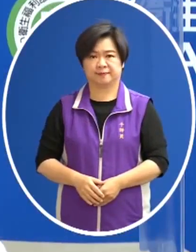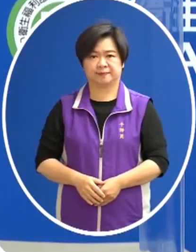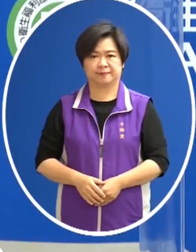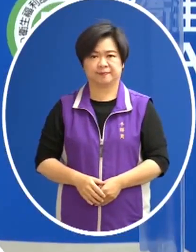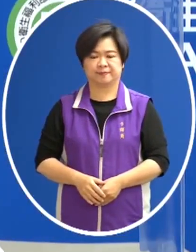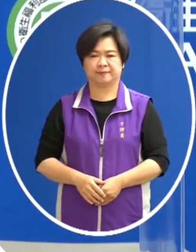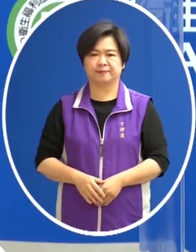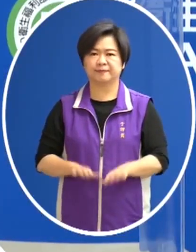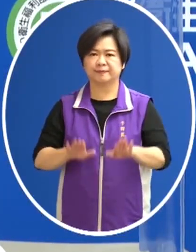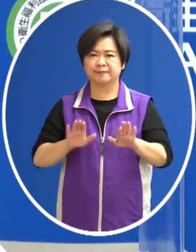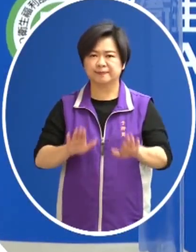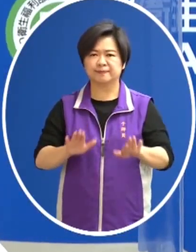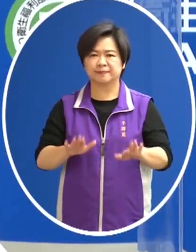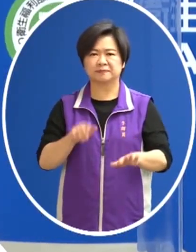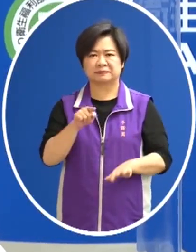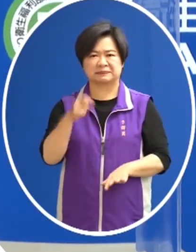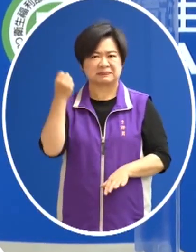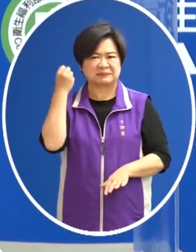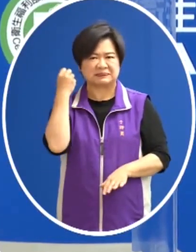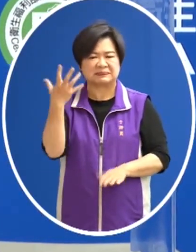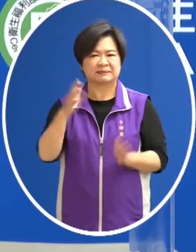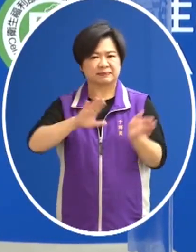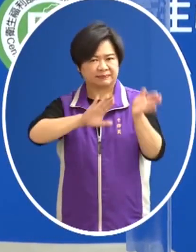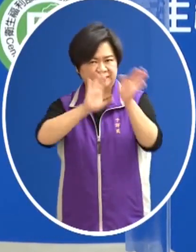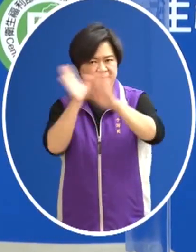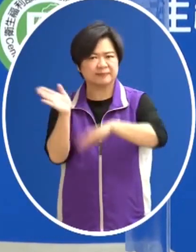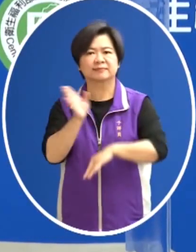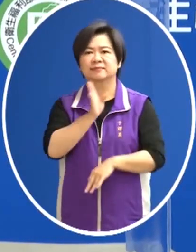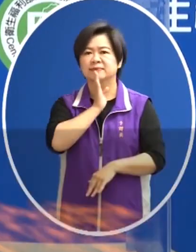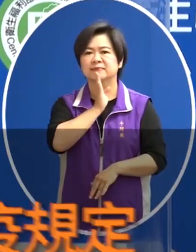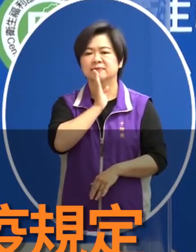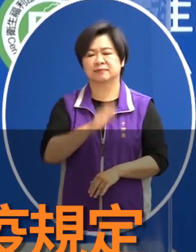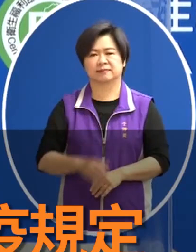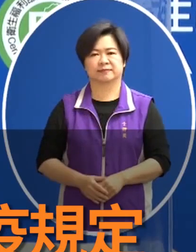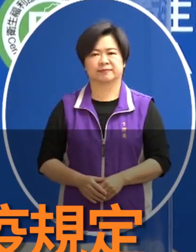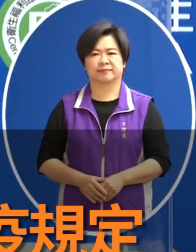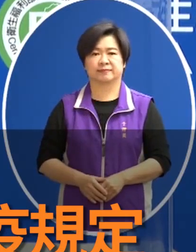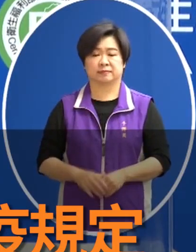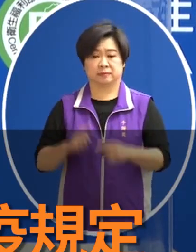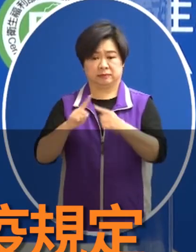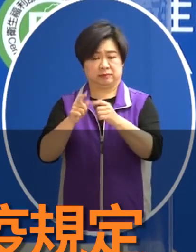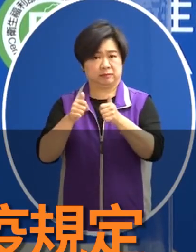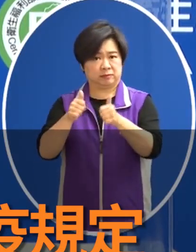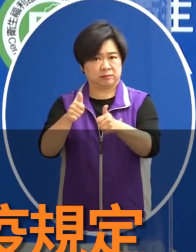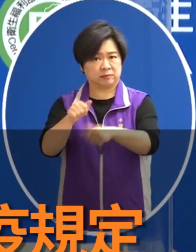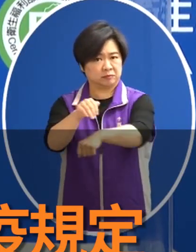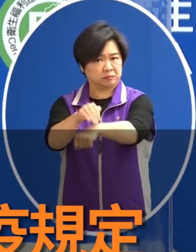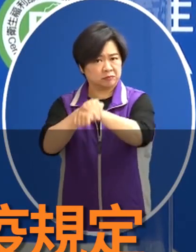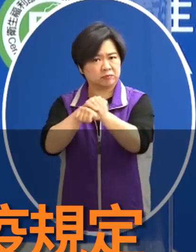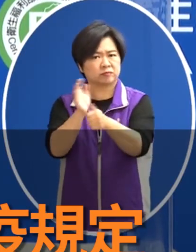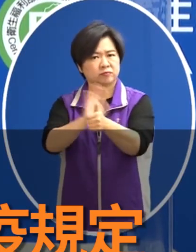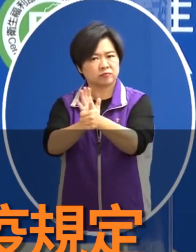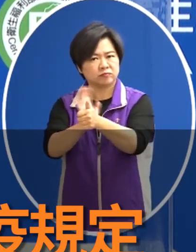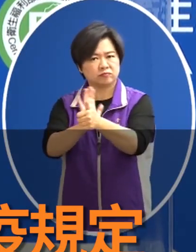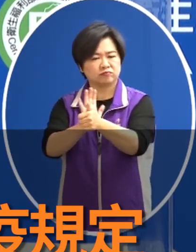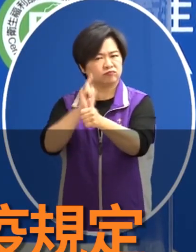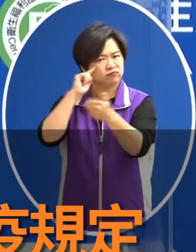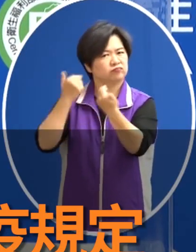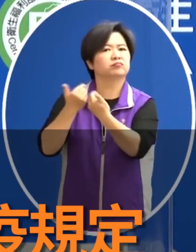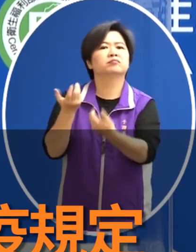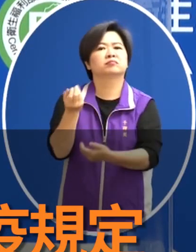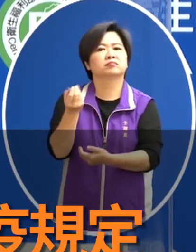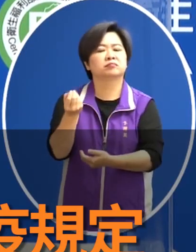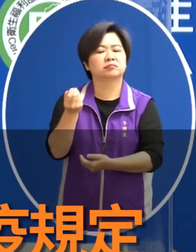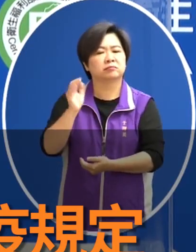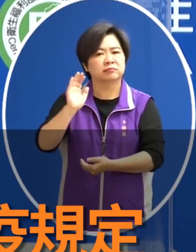那现在这是一个比较新的一个情况，好，那不过是人道的救援，我们当然是不会反对。那